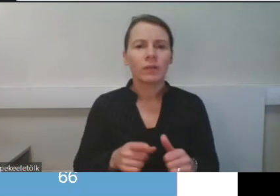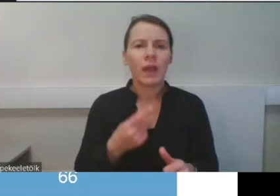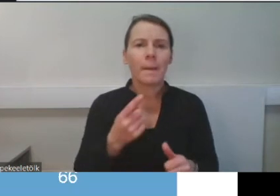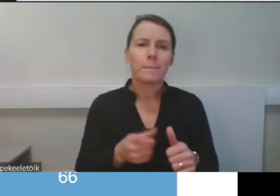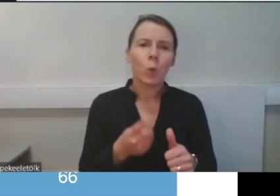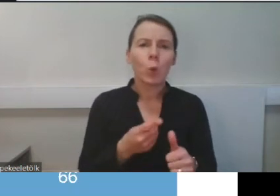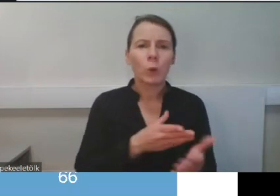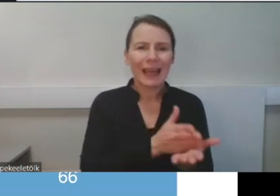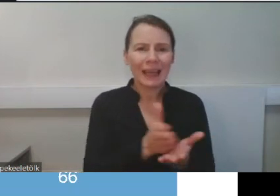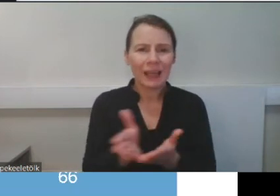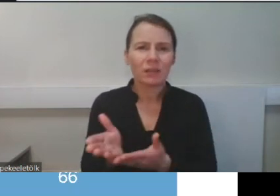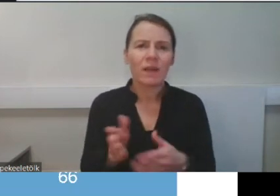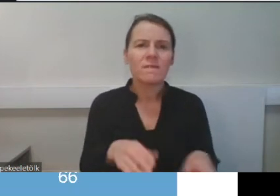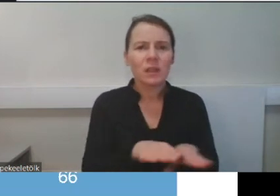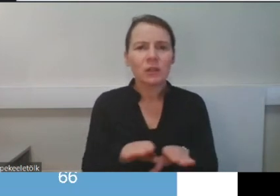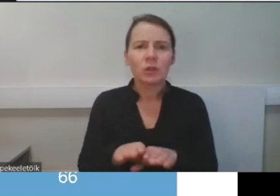puudeliike